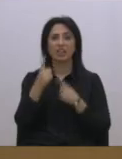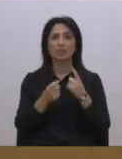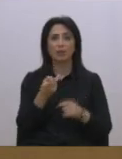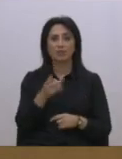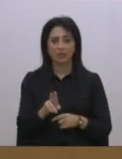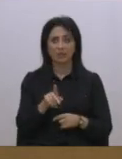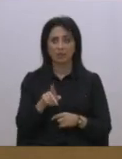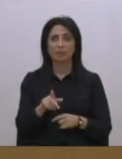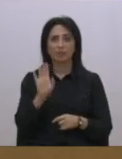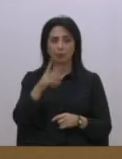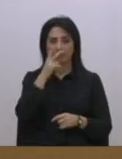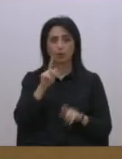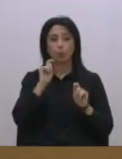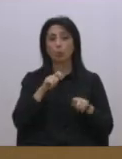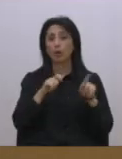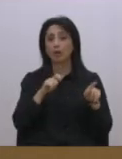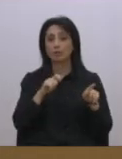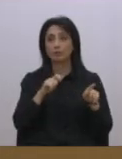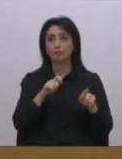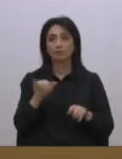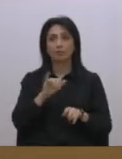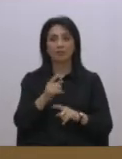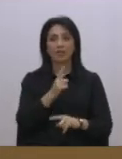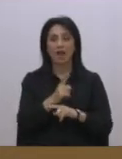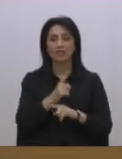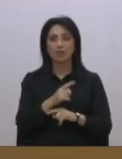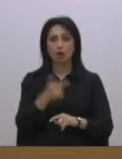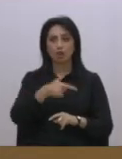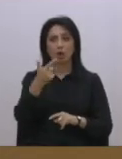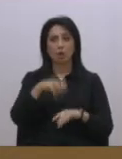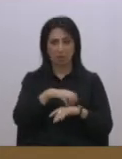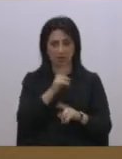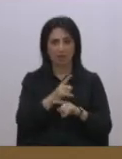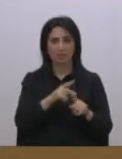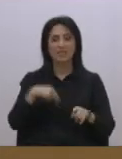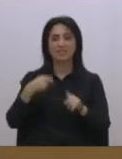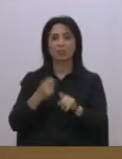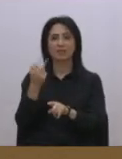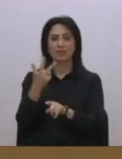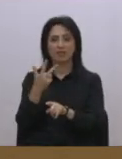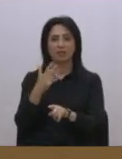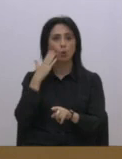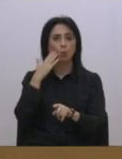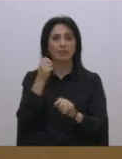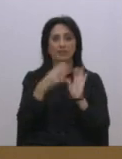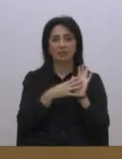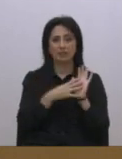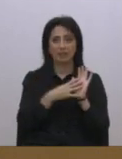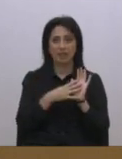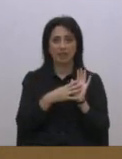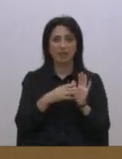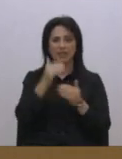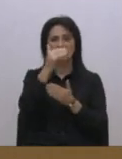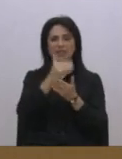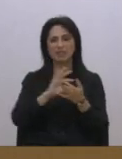კი მოდით ნახოთ უკრაინაში, სადაც აკრძალულია 22 პარტია, საფრანგეთში 13, რუმინეთში 9. სიავრცელია